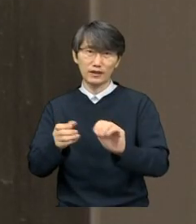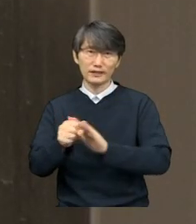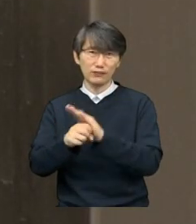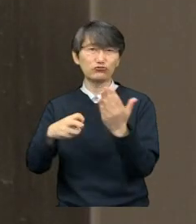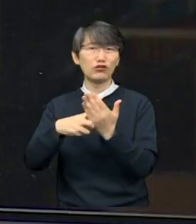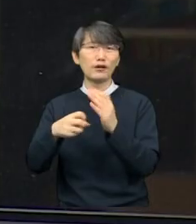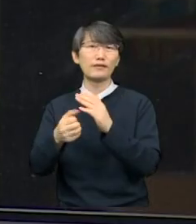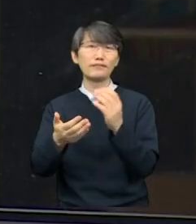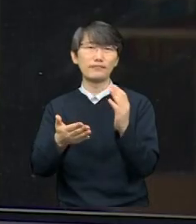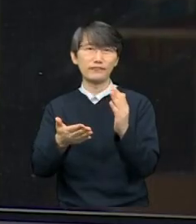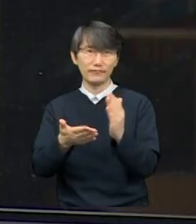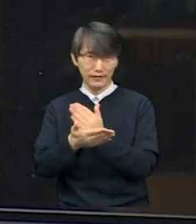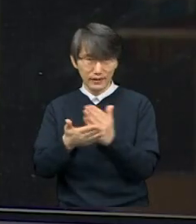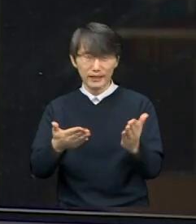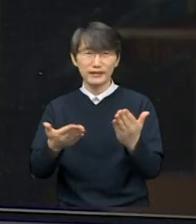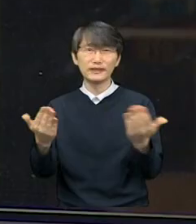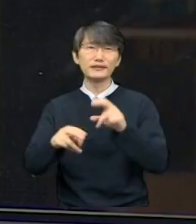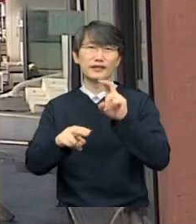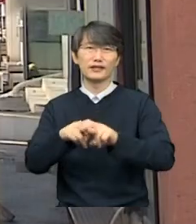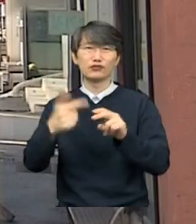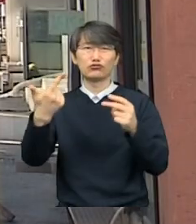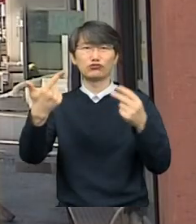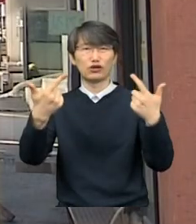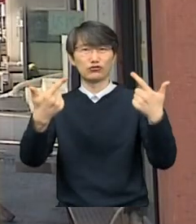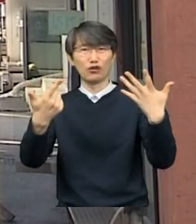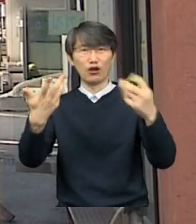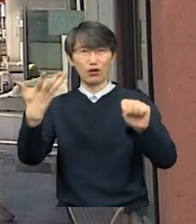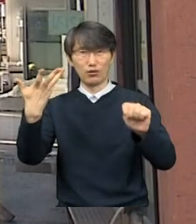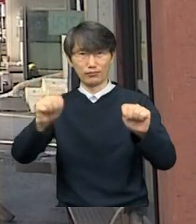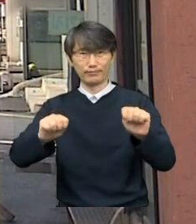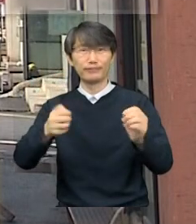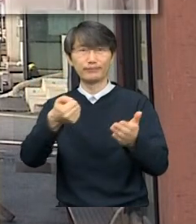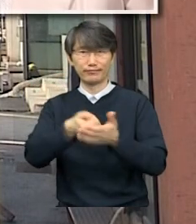사랑상품권 발행과 일자리 지원엔 각각 6억 원이 편성됐습니다.